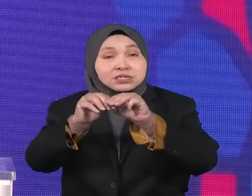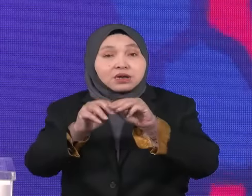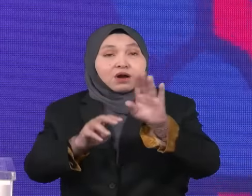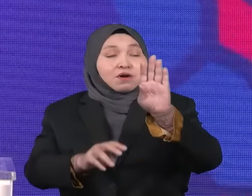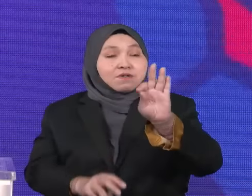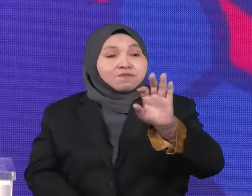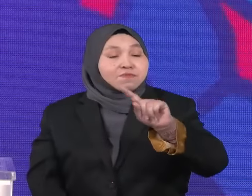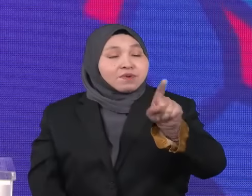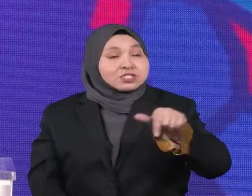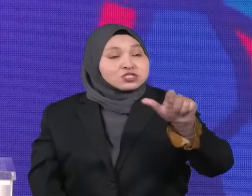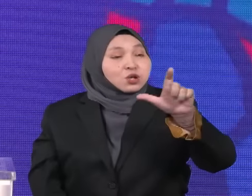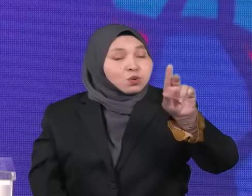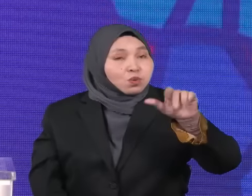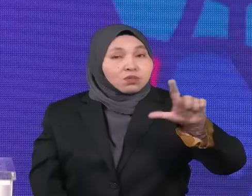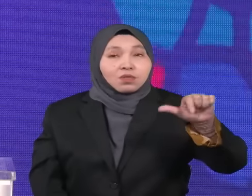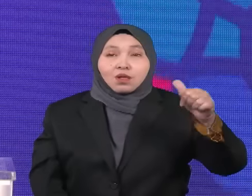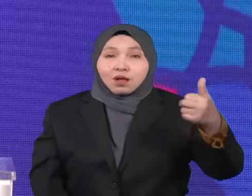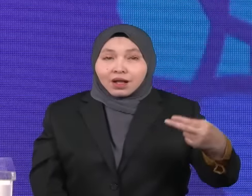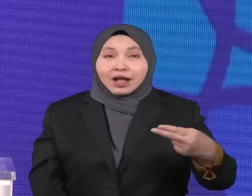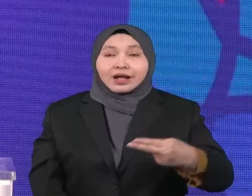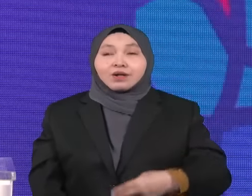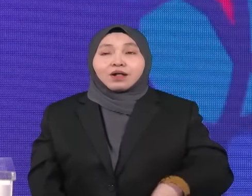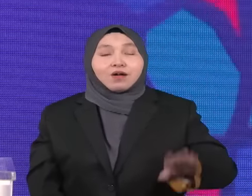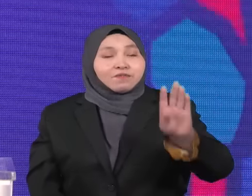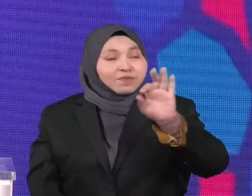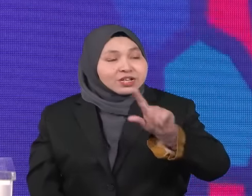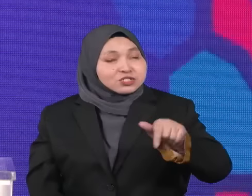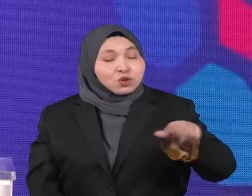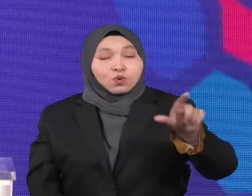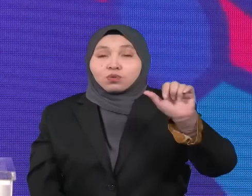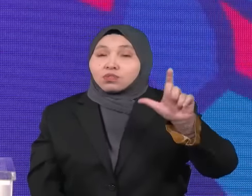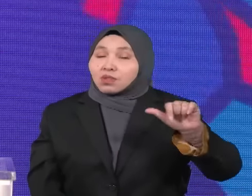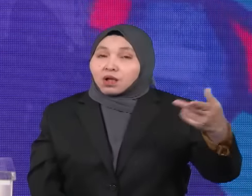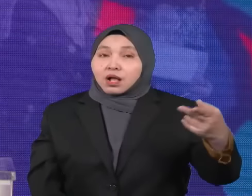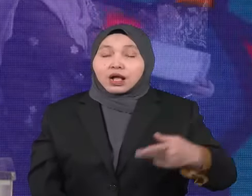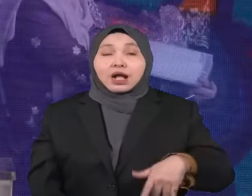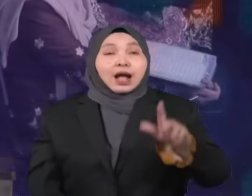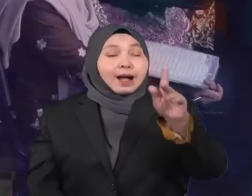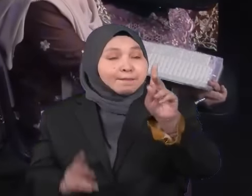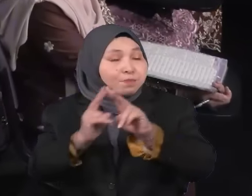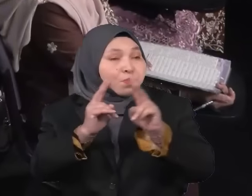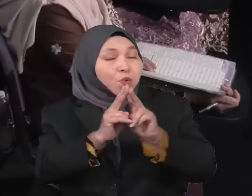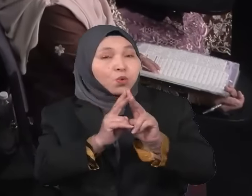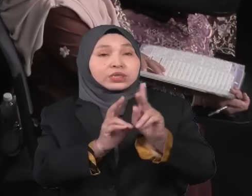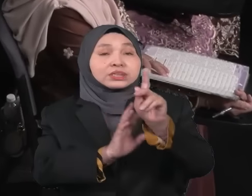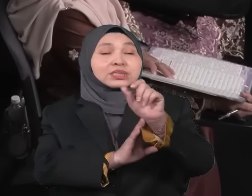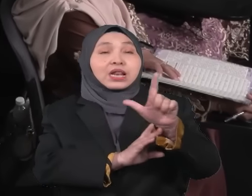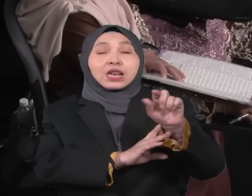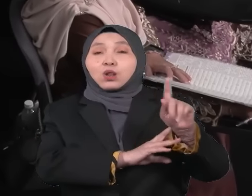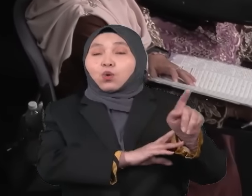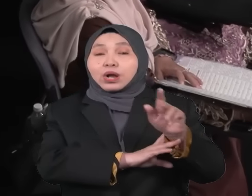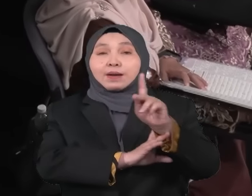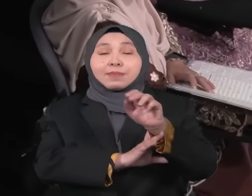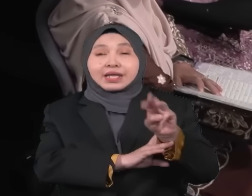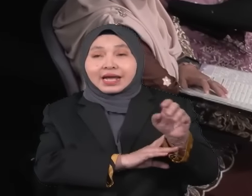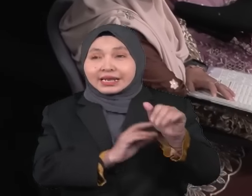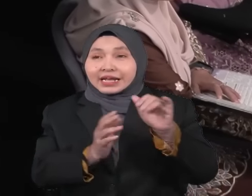Fazlullah. Fazlullah. Ya, Fazlullah tadi. Oh, okay. Masjid Fazlullah Kampung Teluk Kepayang Bota. Perak. Ada